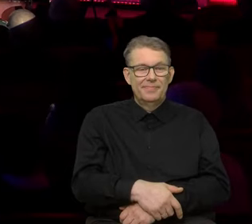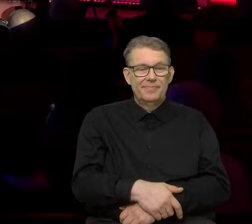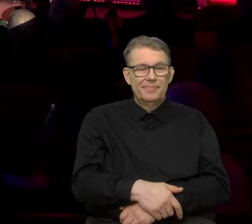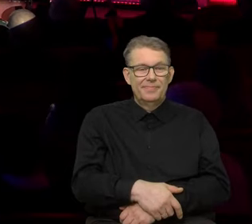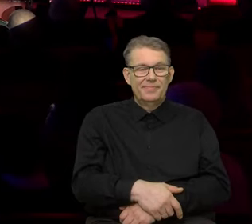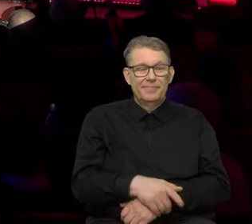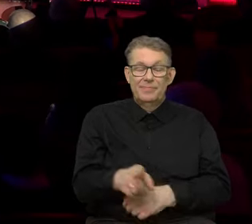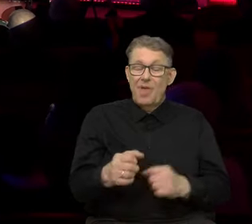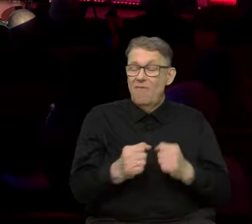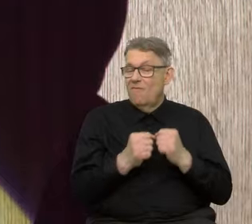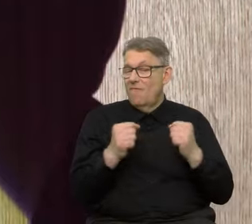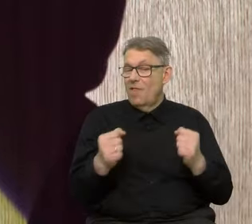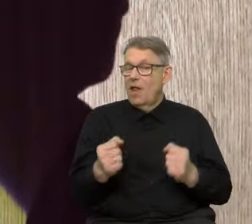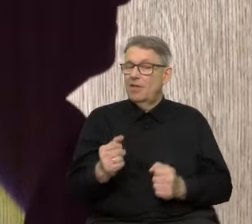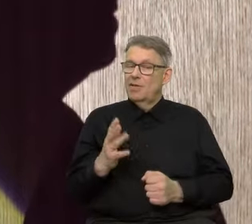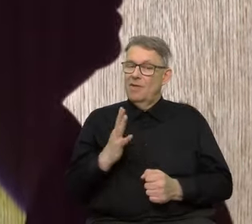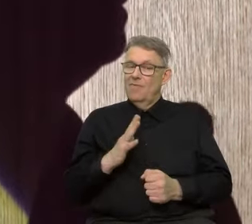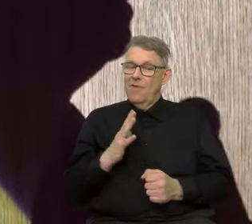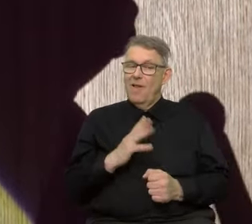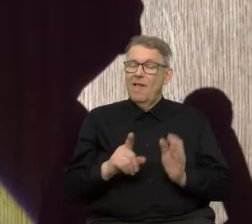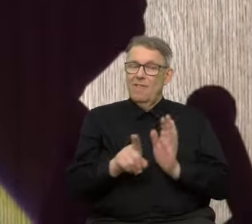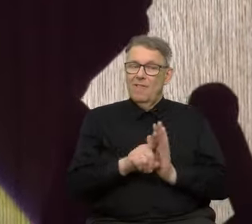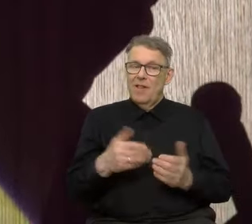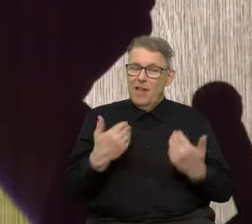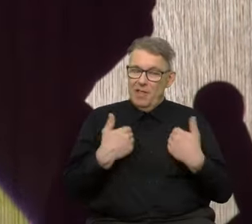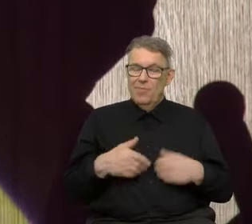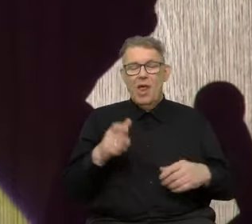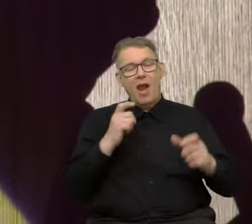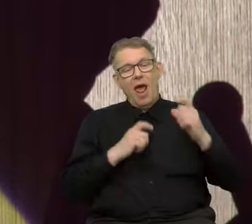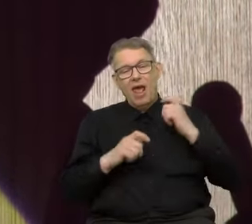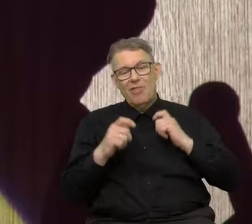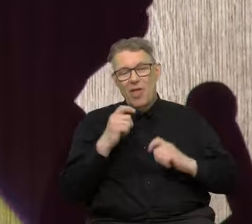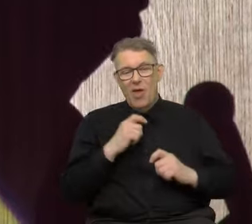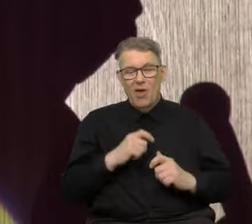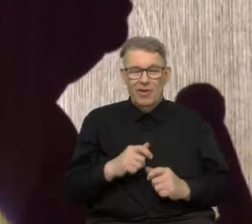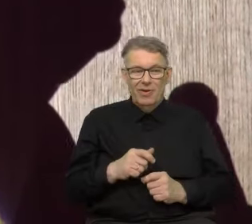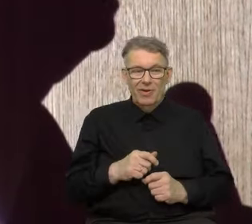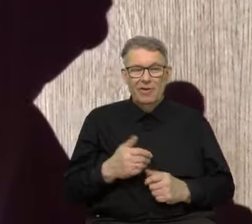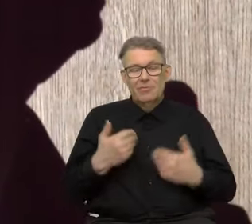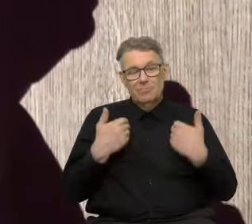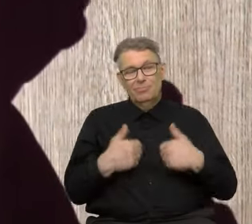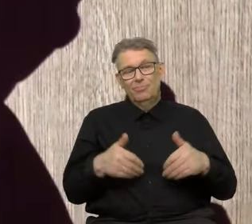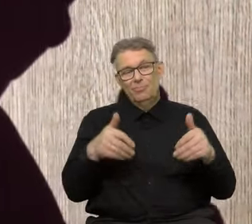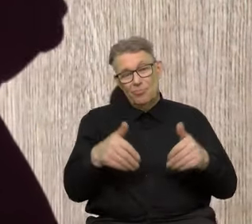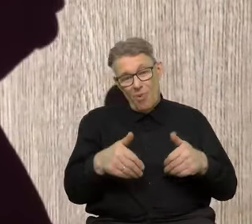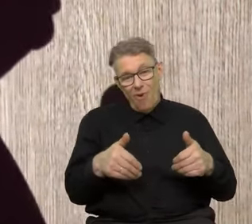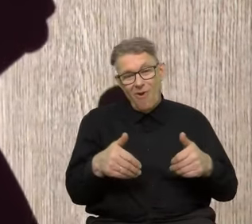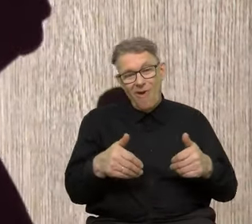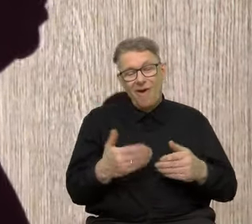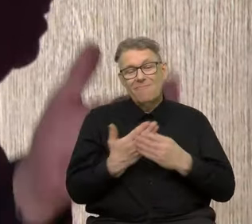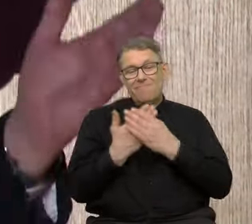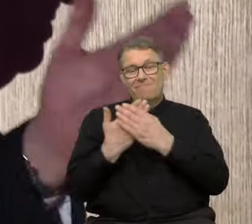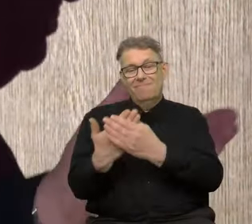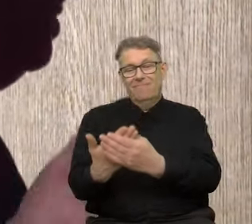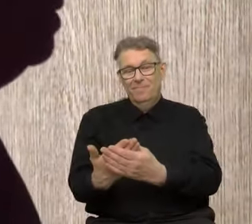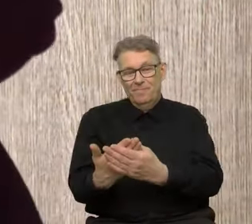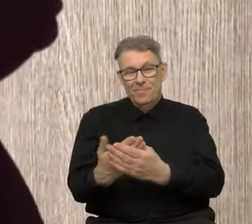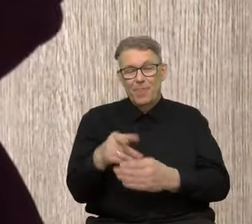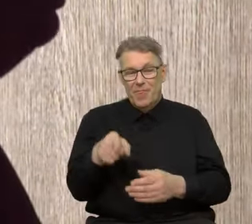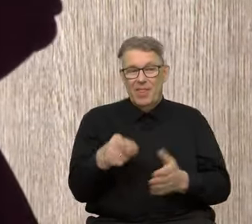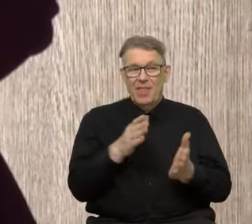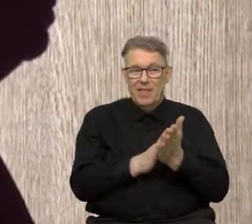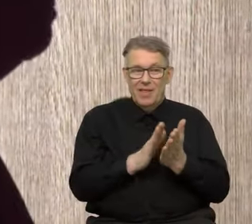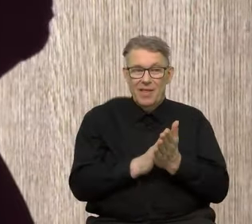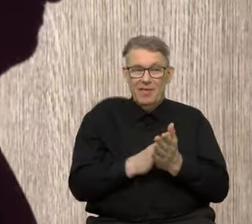To wielki przywilej, wielka radość, że mogę wręczyć tą